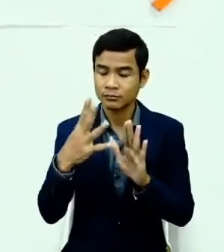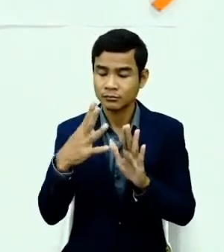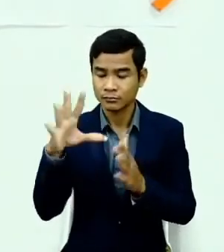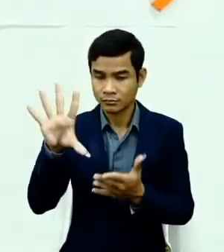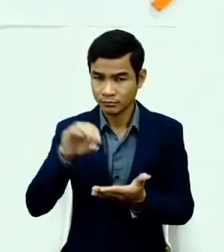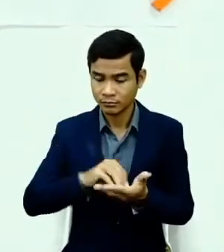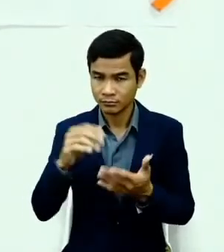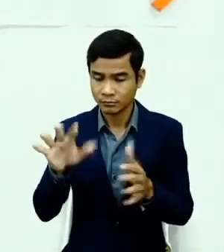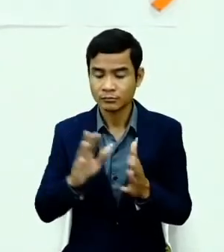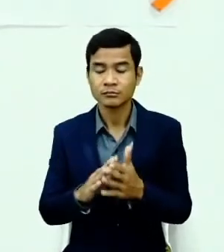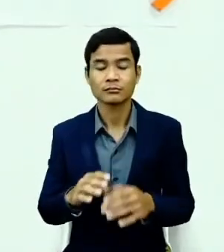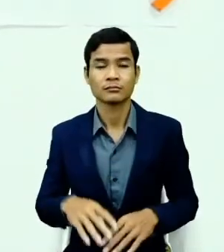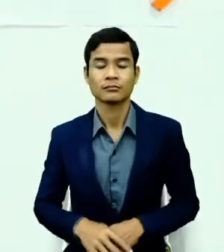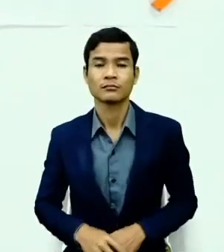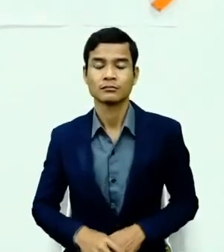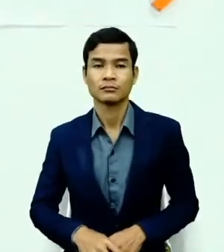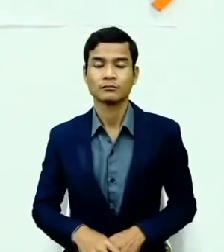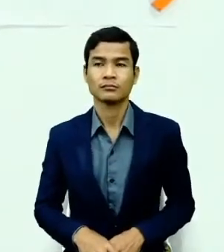ណា